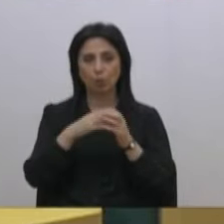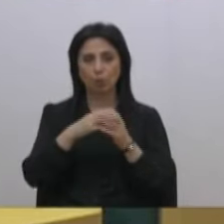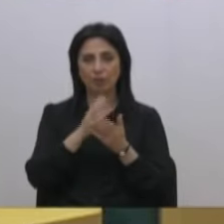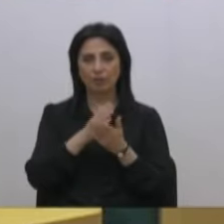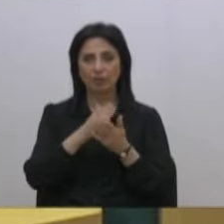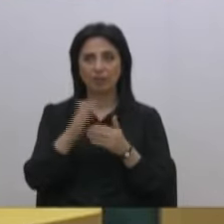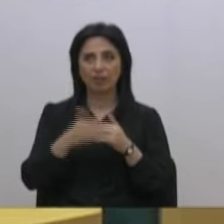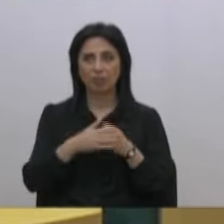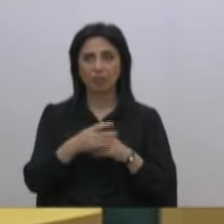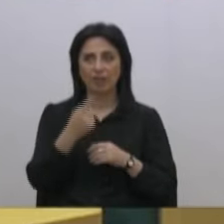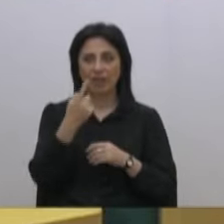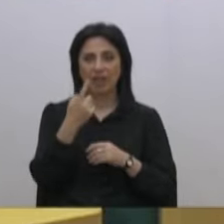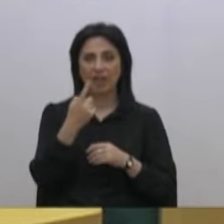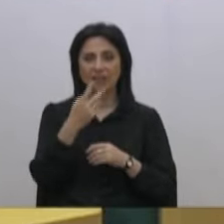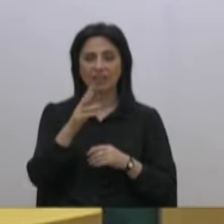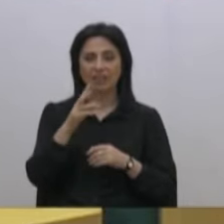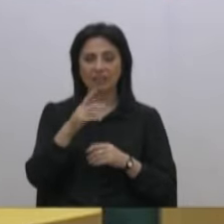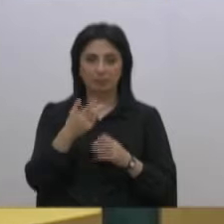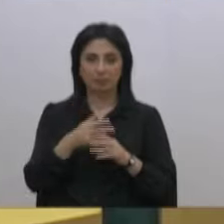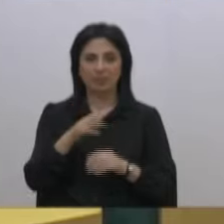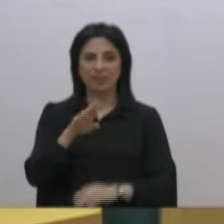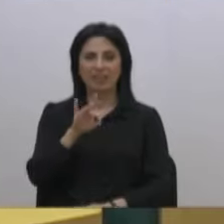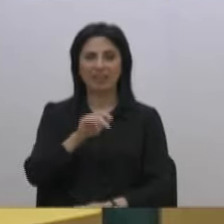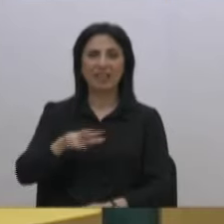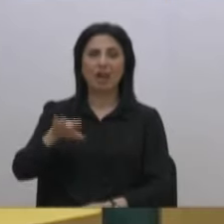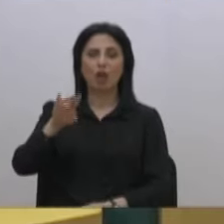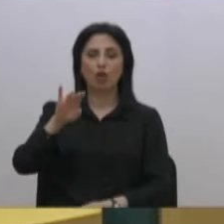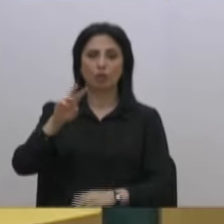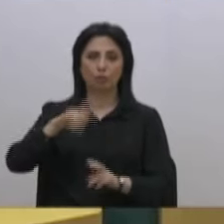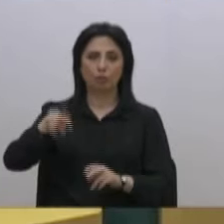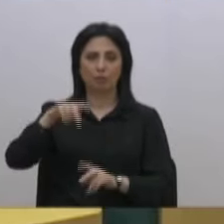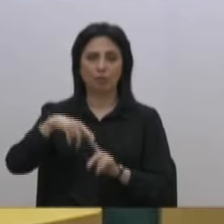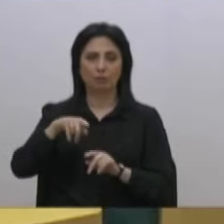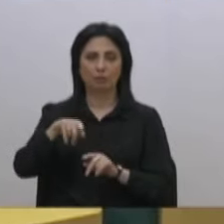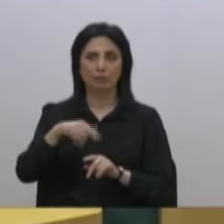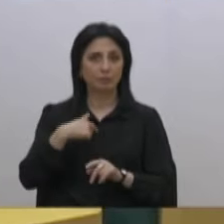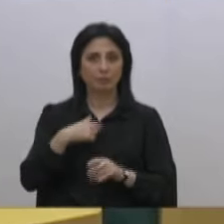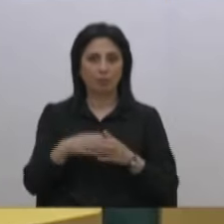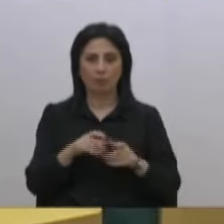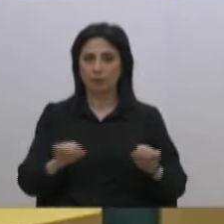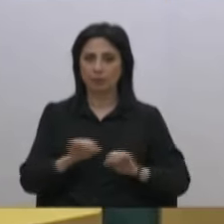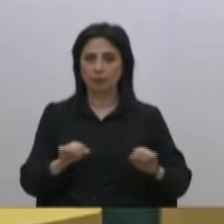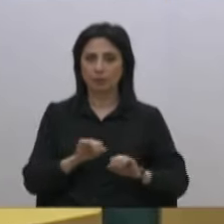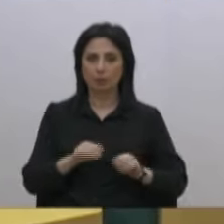აქვთ, დაახლოებით 1 ტრილიონი დოლარის ღირებულების არის და ჩვენ გვეუბნებიან, რომ ჩინური კომპანია არ უნდა შემოვიყვანოთ და